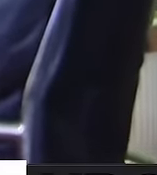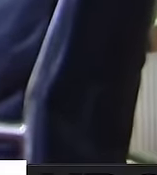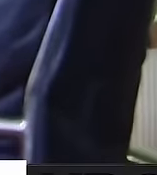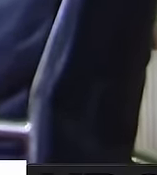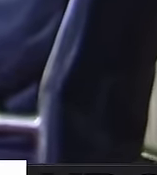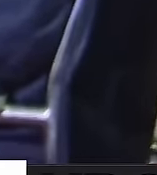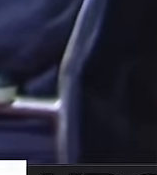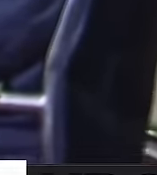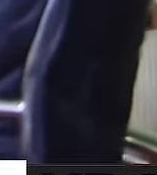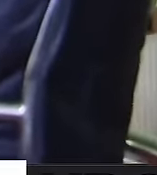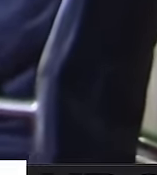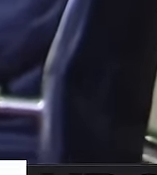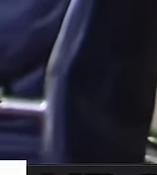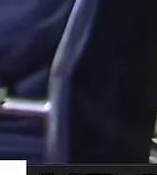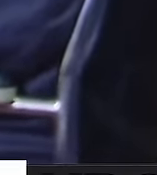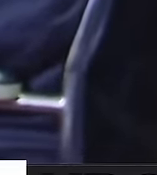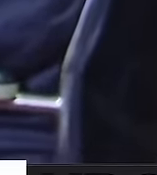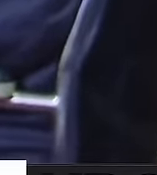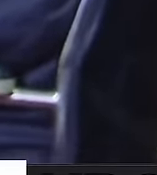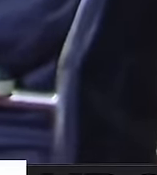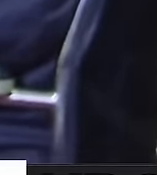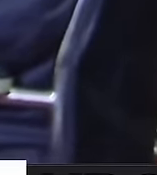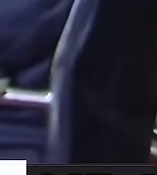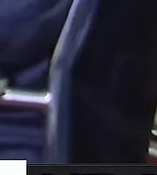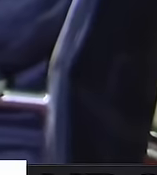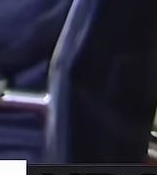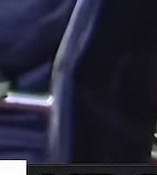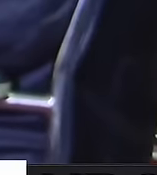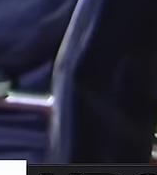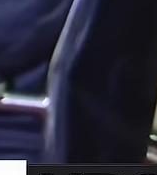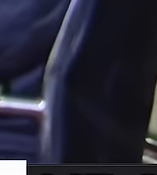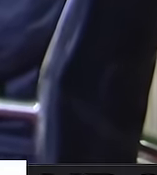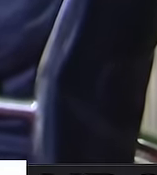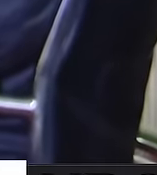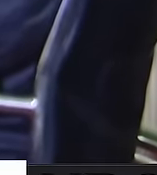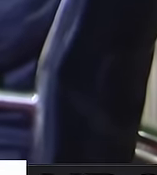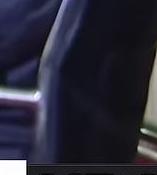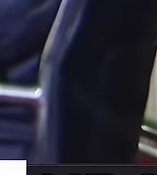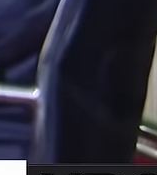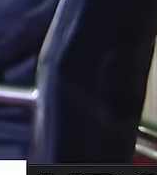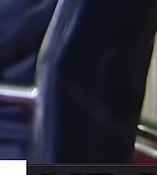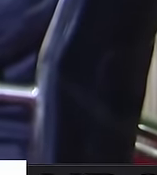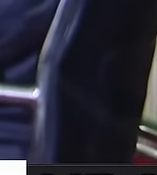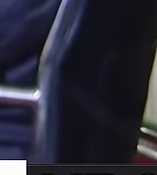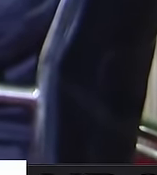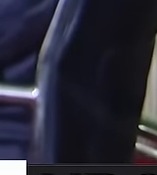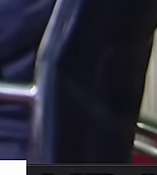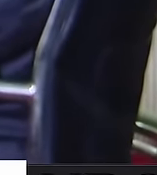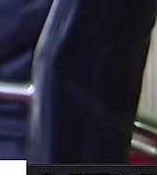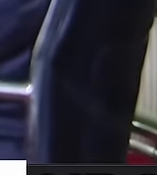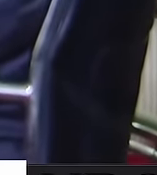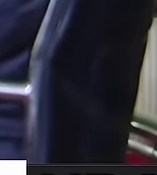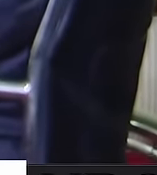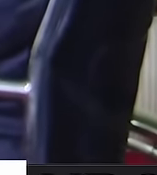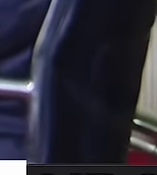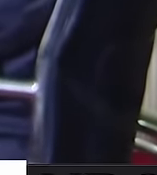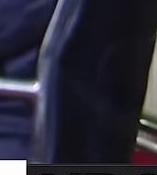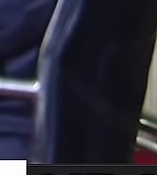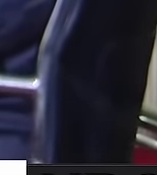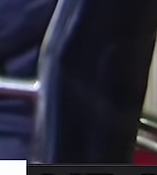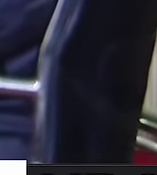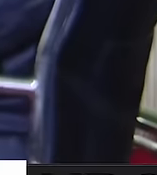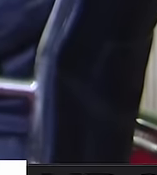3 emabega era nga yafuuka omubaka wa parliament emyaka nga 2 mu mukaaga emabega